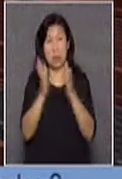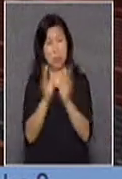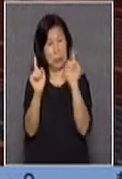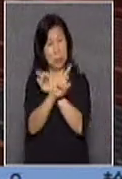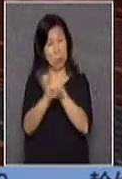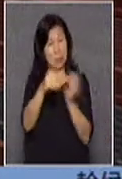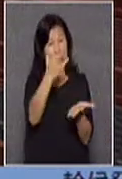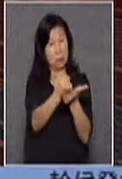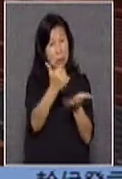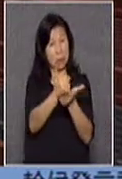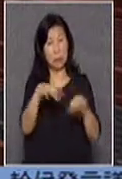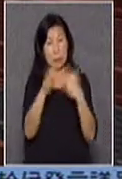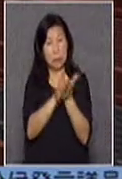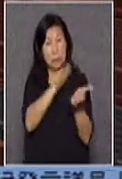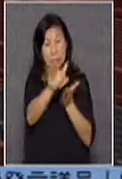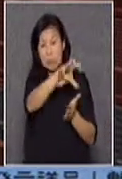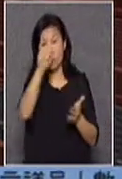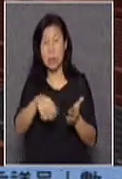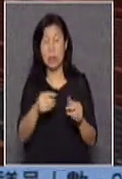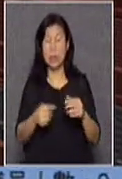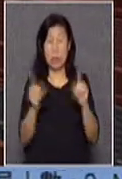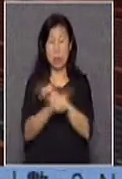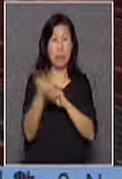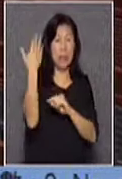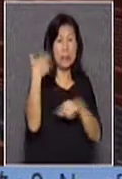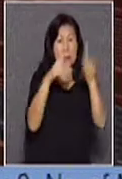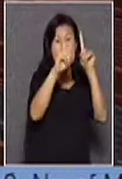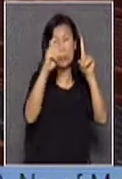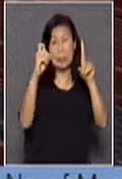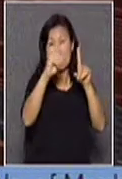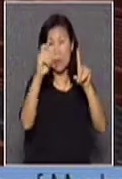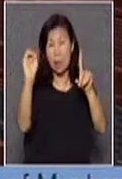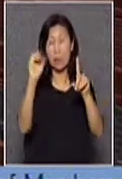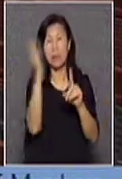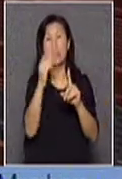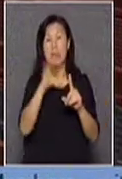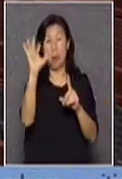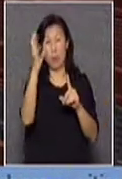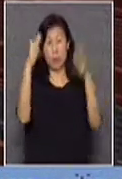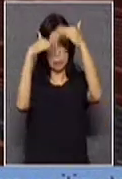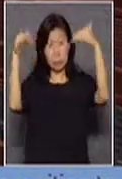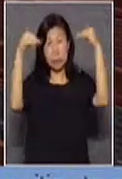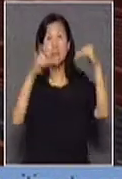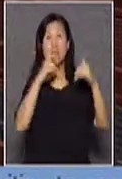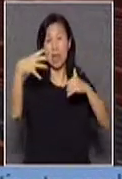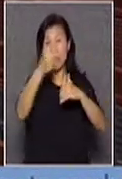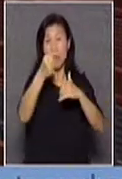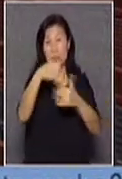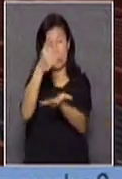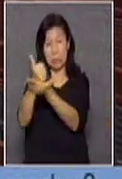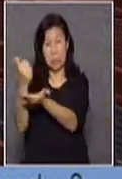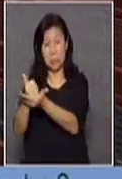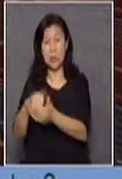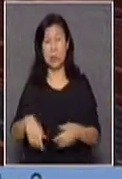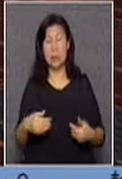位，係嘛？要翻去90年代之前黃惠德堂當時個領導地位。喂，你叫家下呢